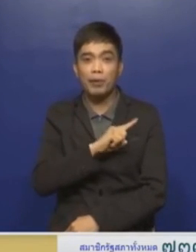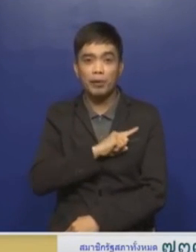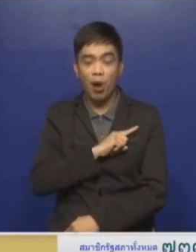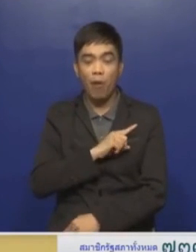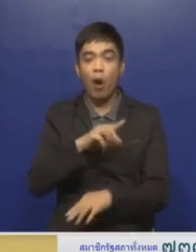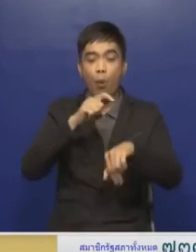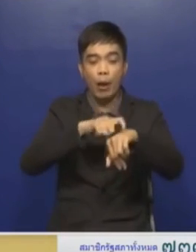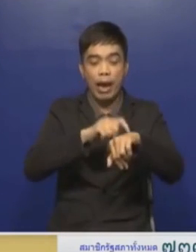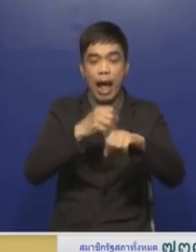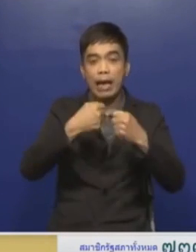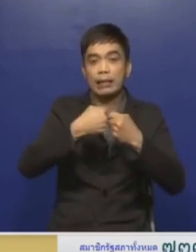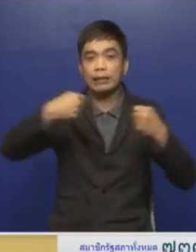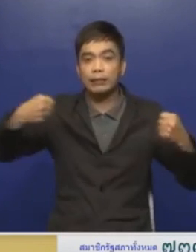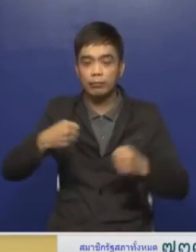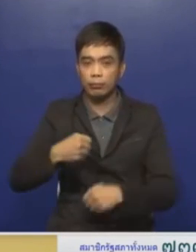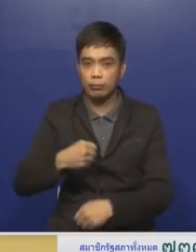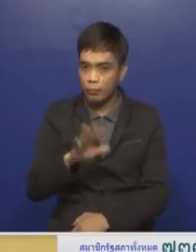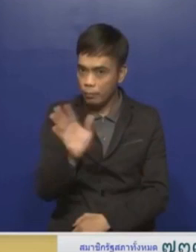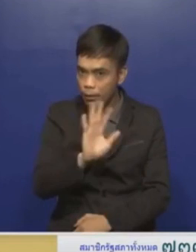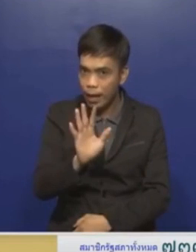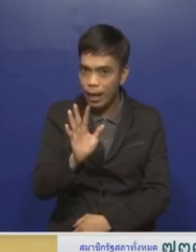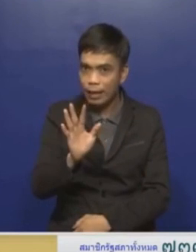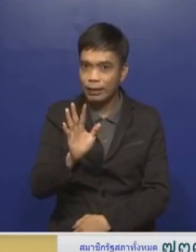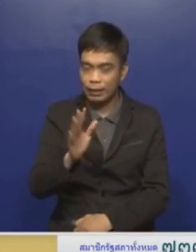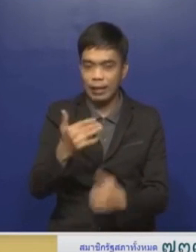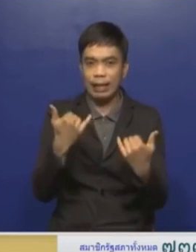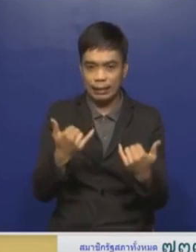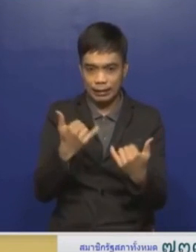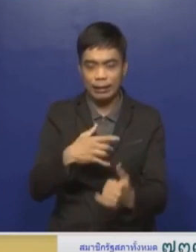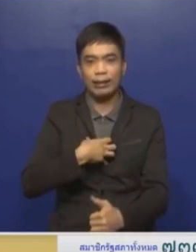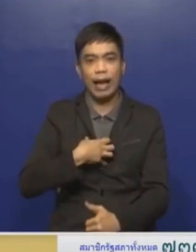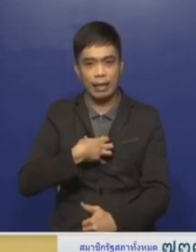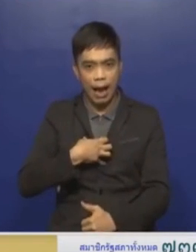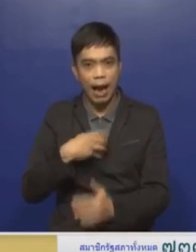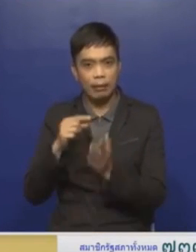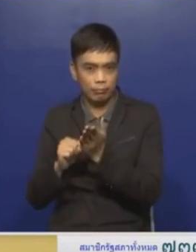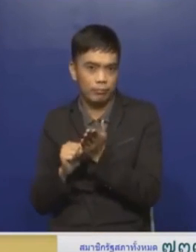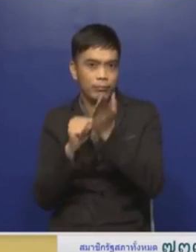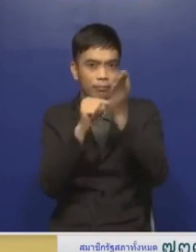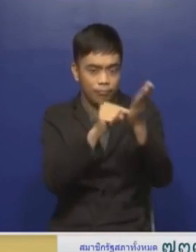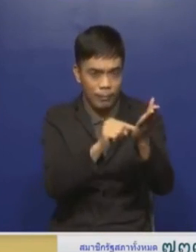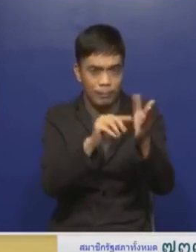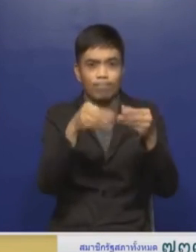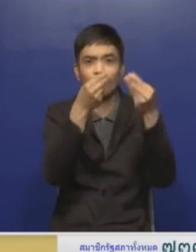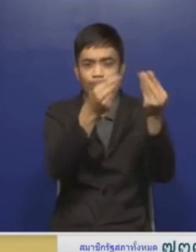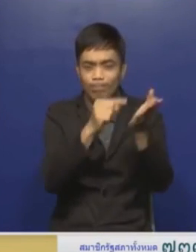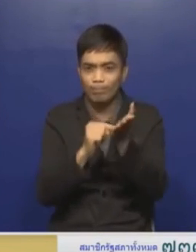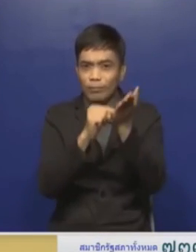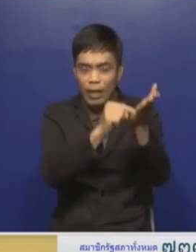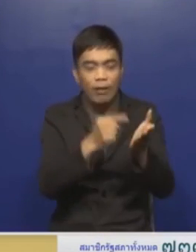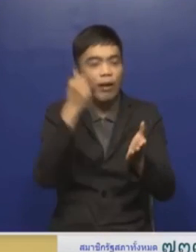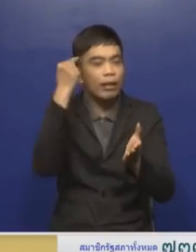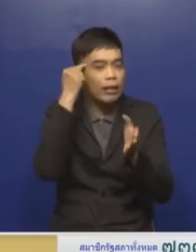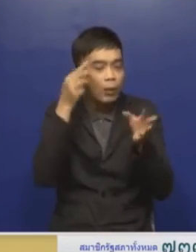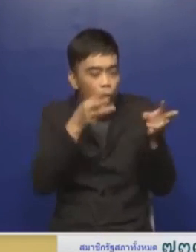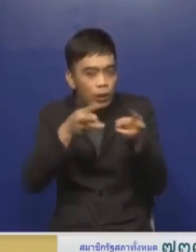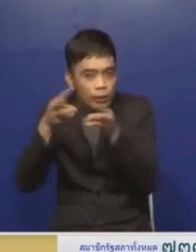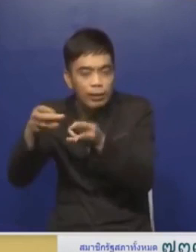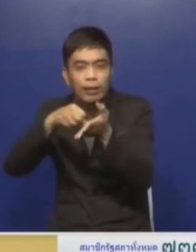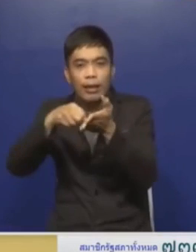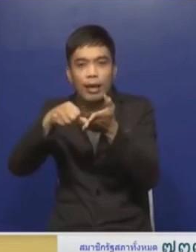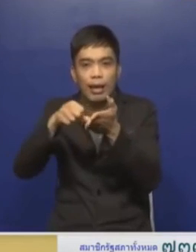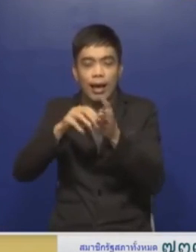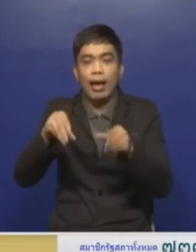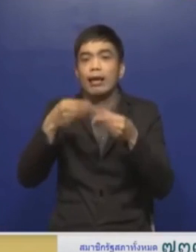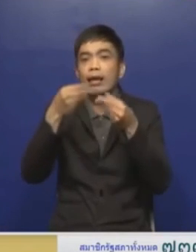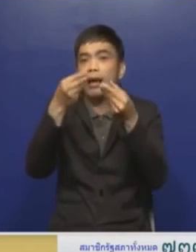รยื้เวลาผมยืนยัอครงหนึครัว่าเราต้องการเสเดรยยัติดนี้ขึมาเพื่อต้องการที่จะหาทางออกและเพื่อต้องการท